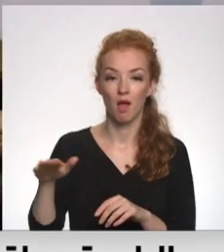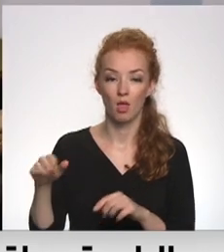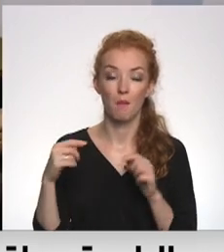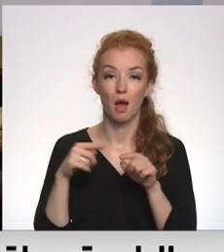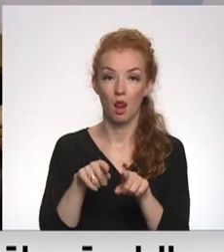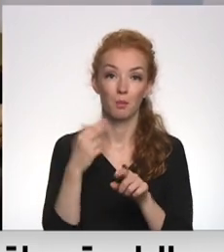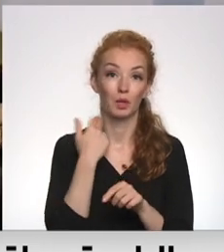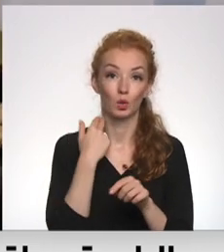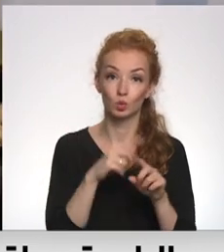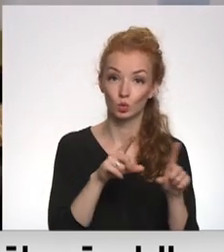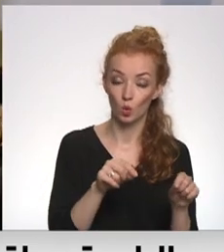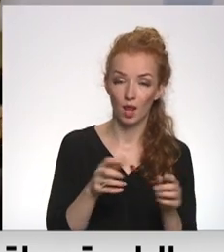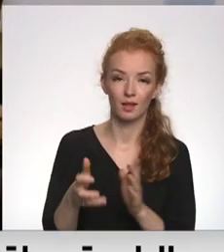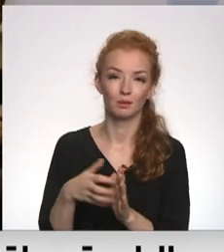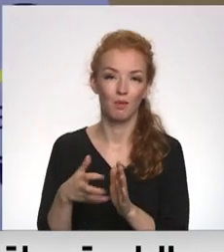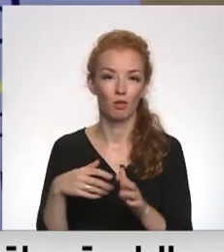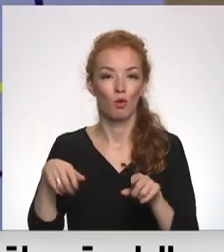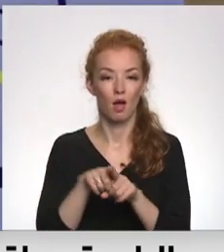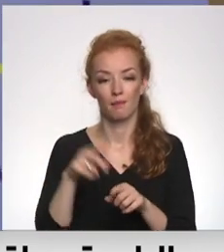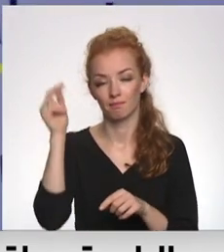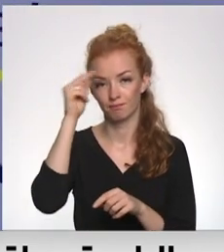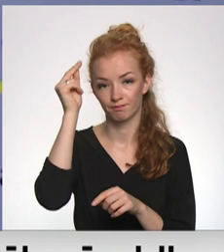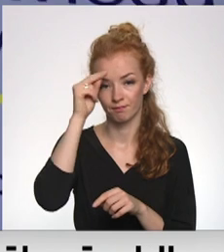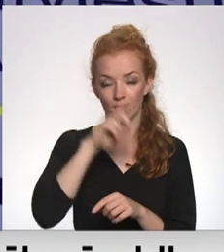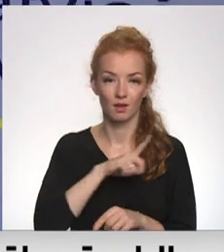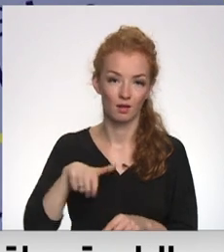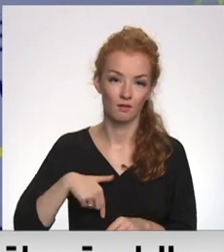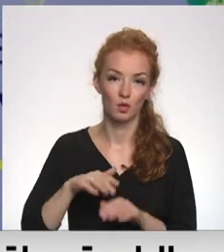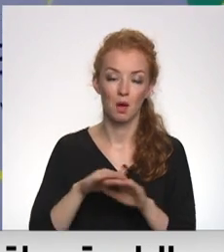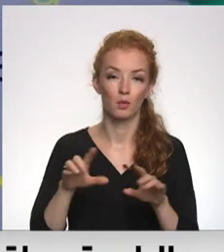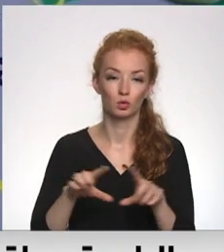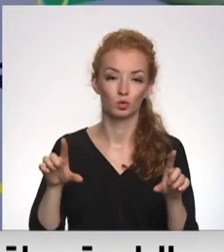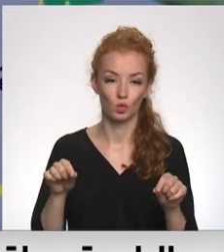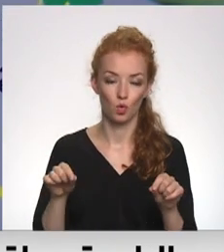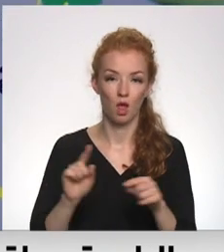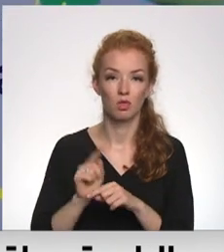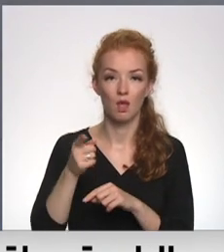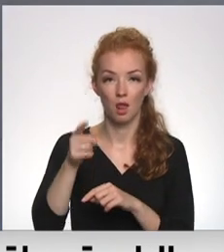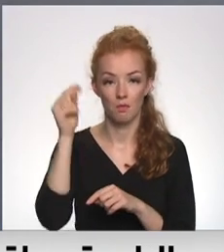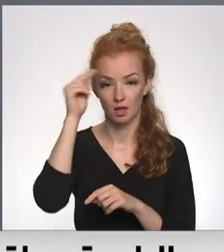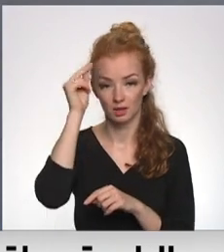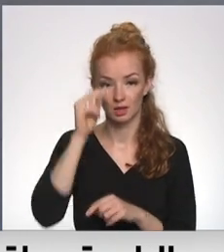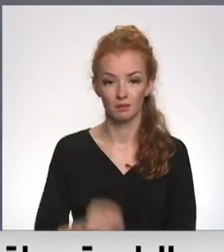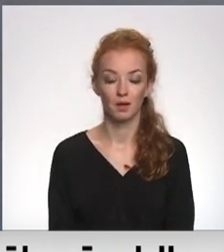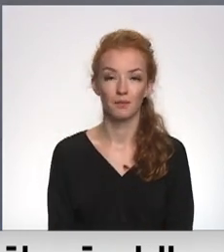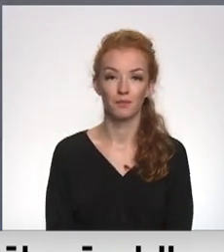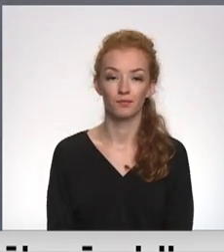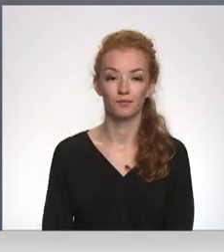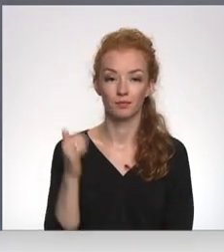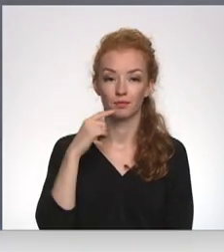paralēli britu skolai izmantoja iespēju mācīties latviešu pamatskolā tālmācībā. Ap jauno